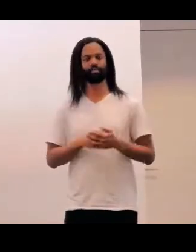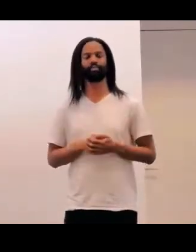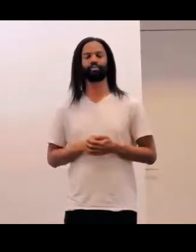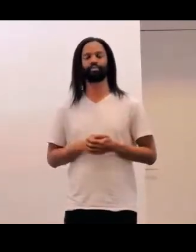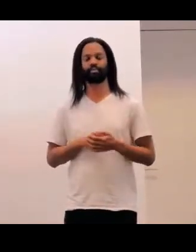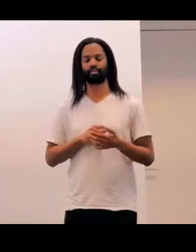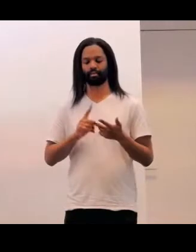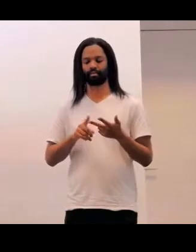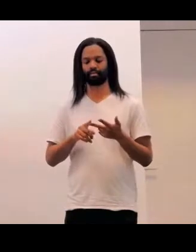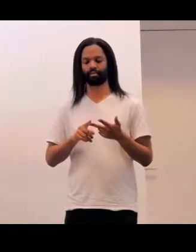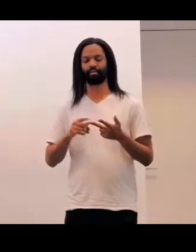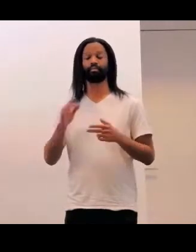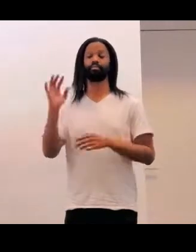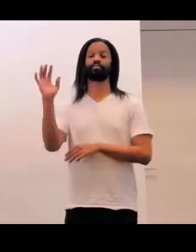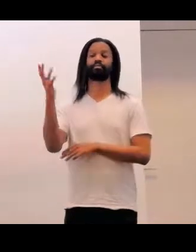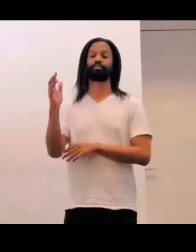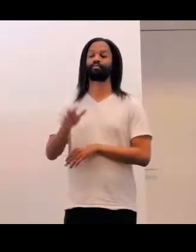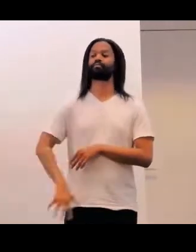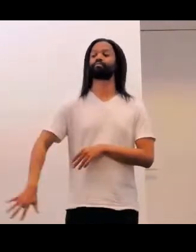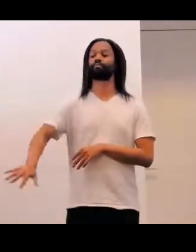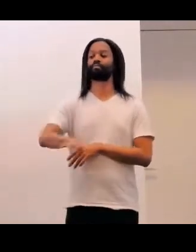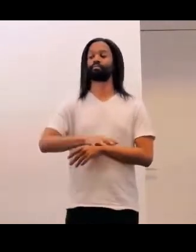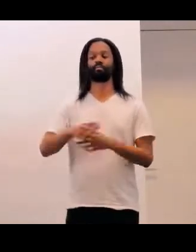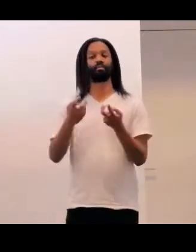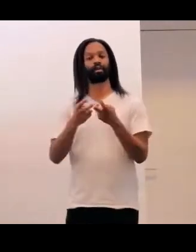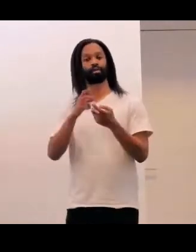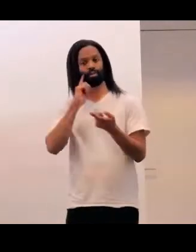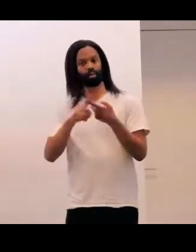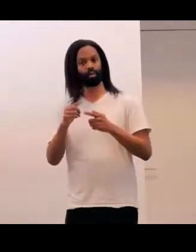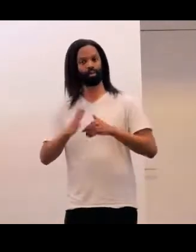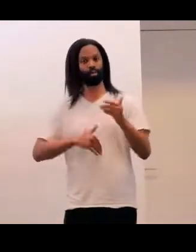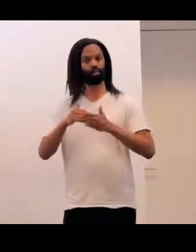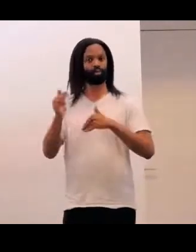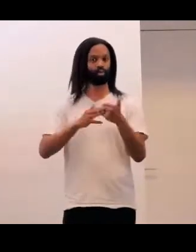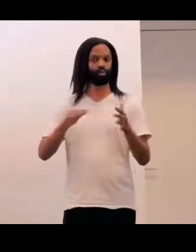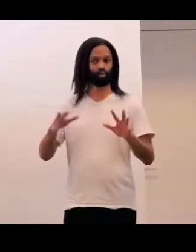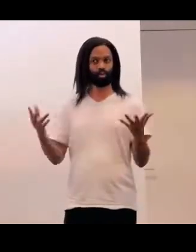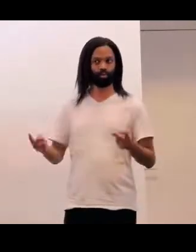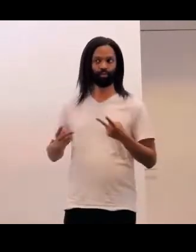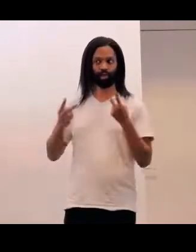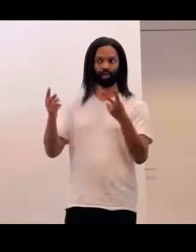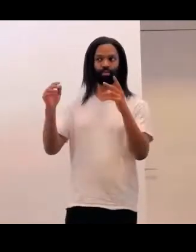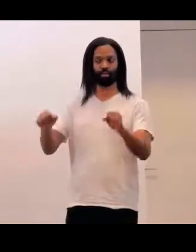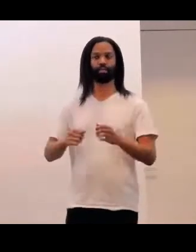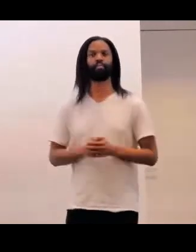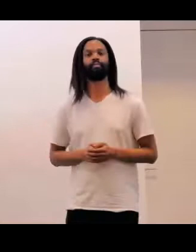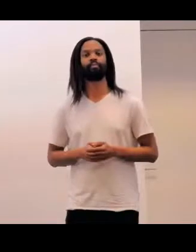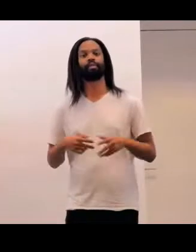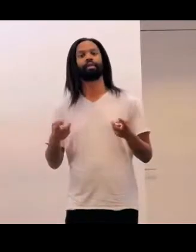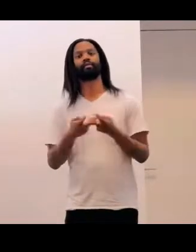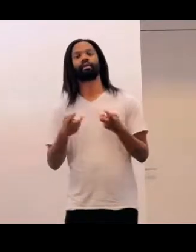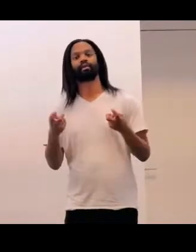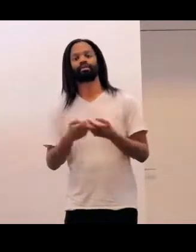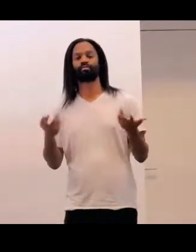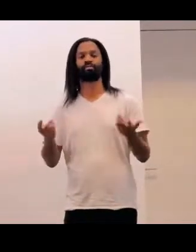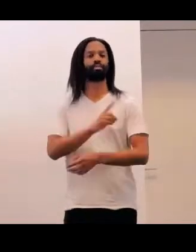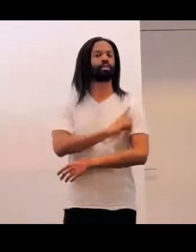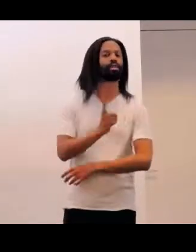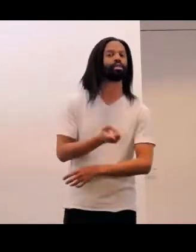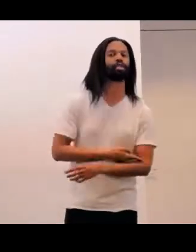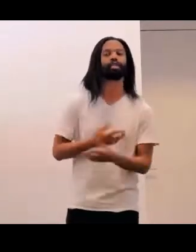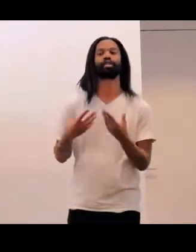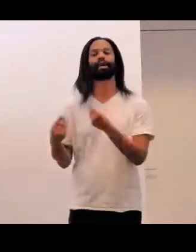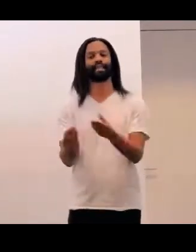espaces arborés appliquées notamment au secteur de la construction, des matériaux, de la chimie, de l'énergie, le développement